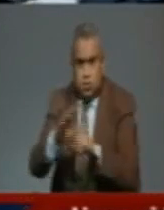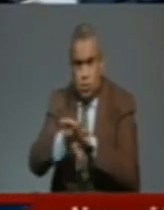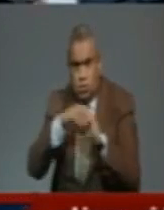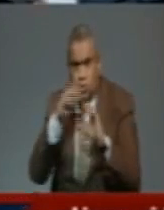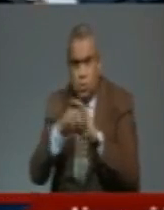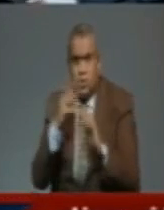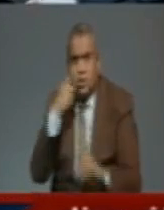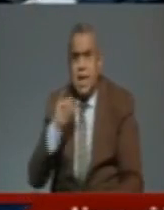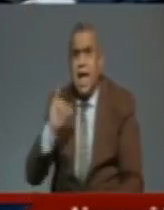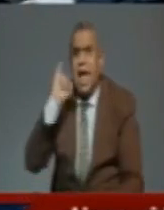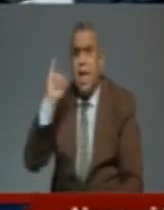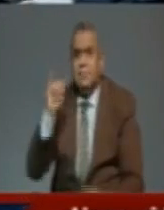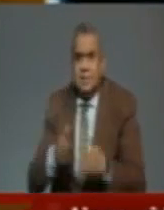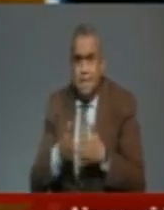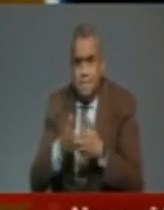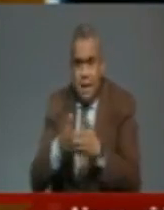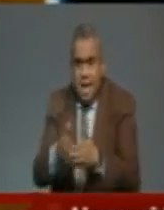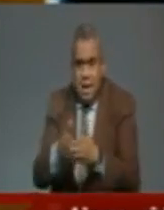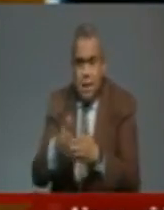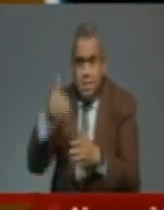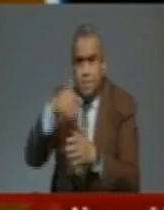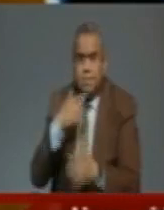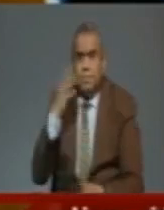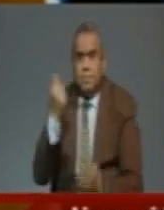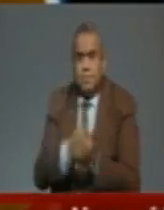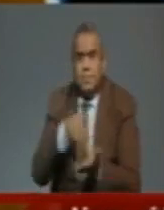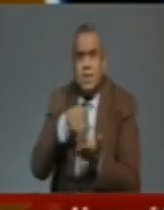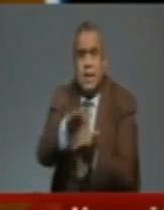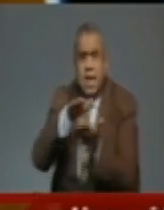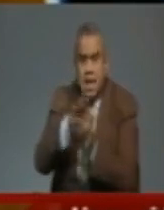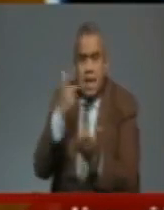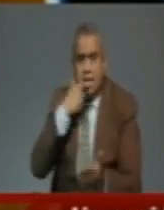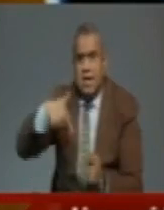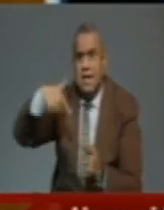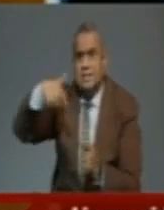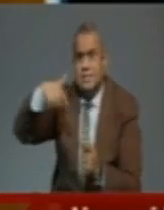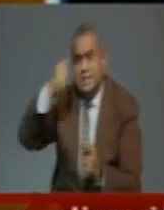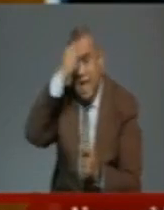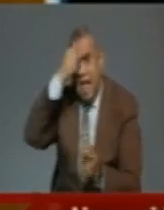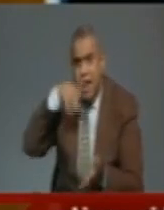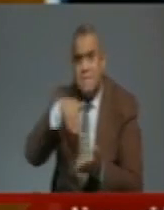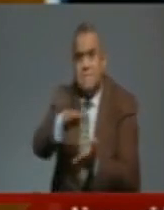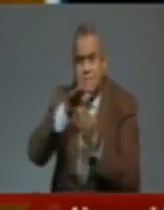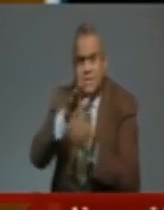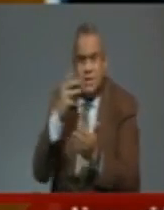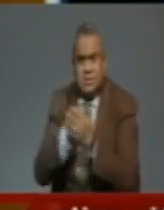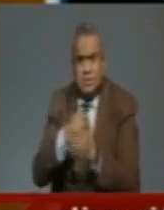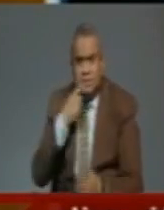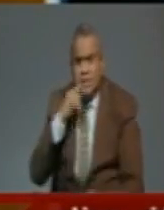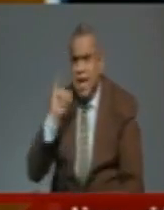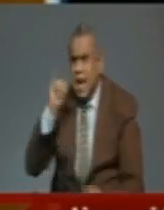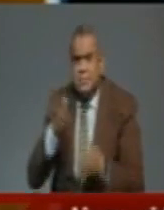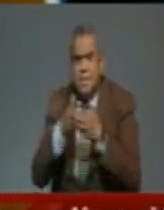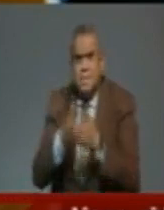50 مركب شايله او نزلت عندنا 60,000 حاويه. حد هيقول ده ال 50 مركب بتشيل كتير